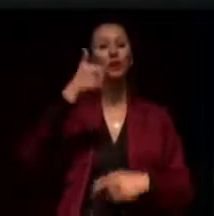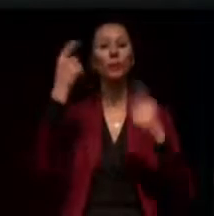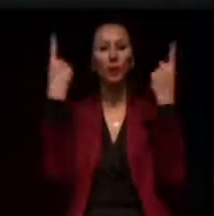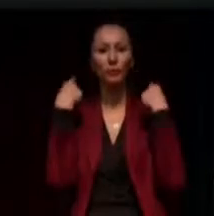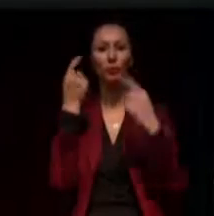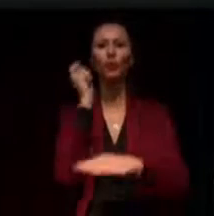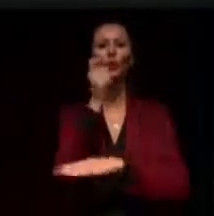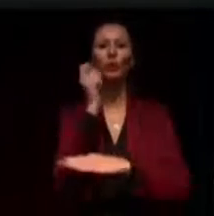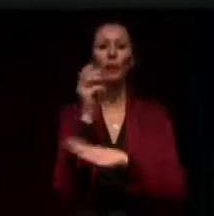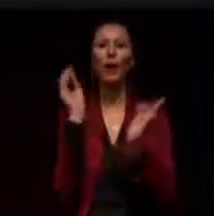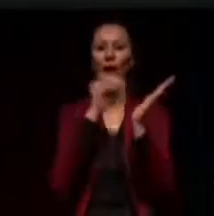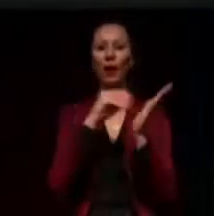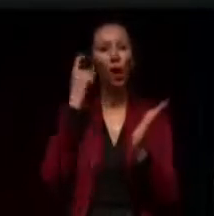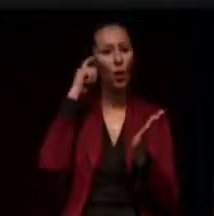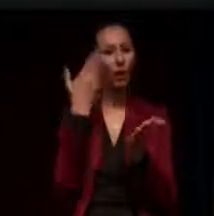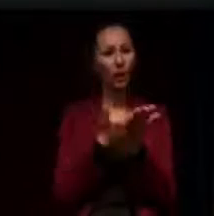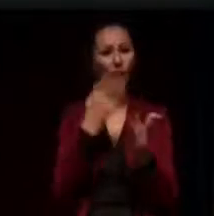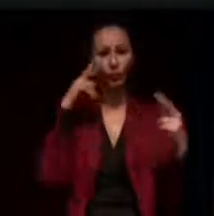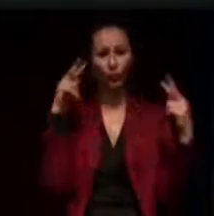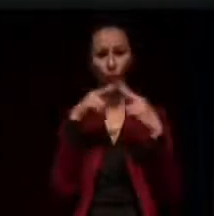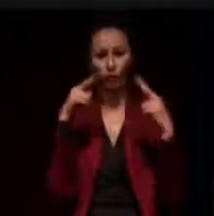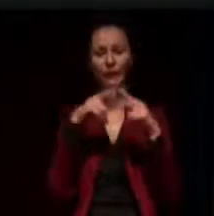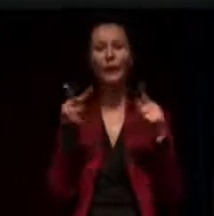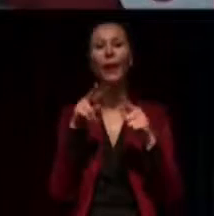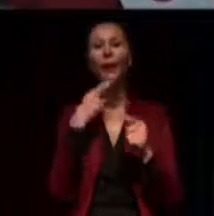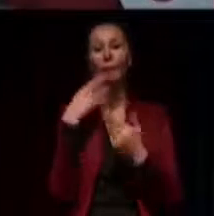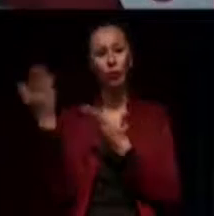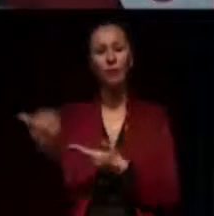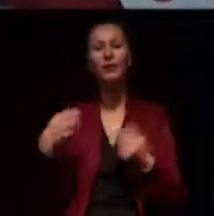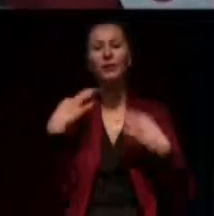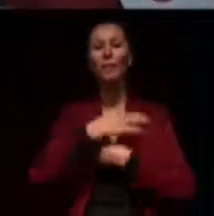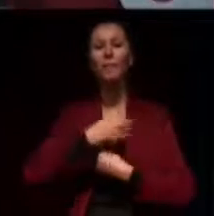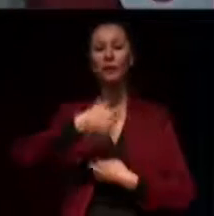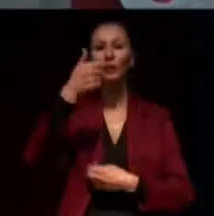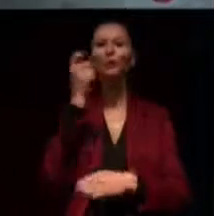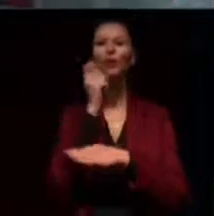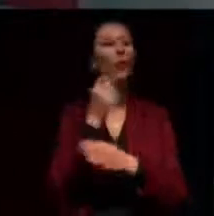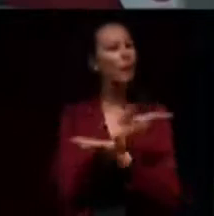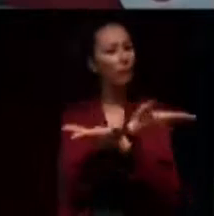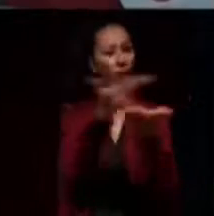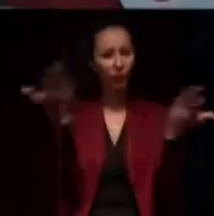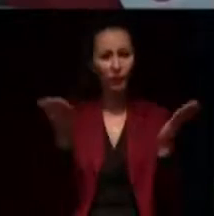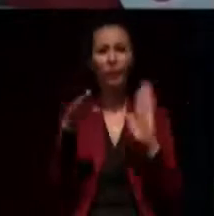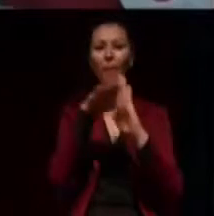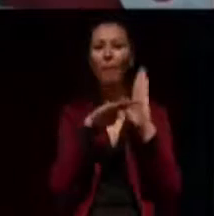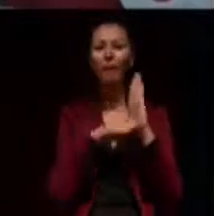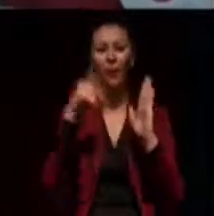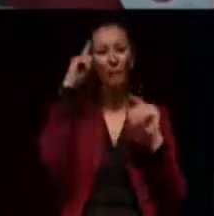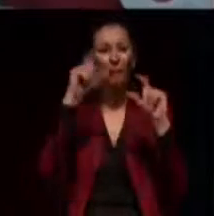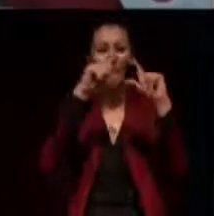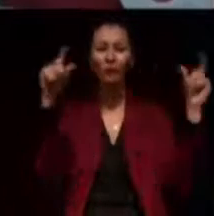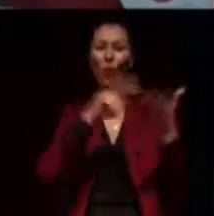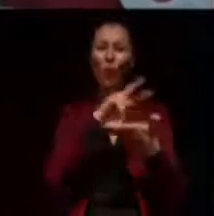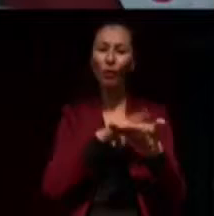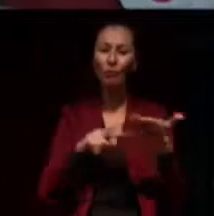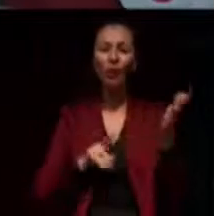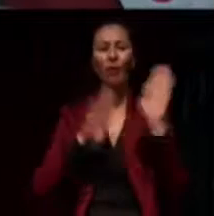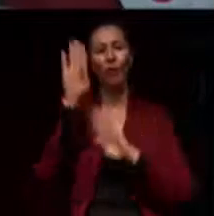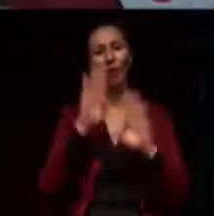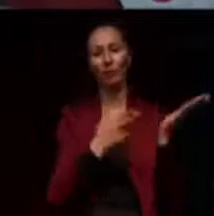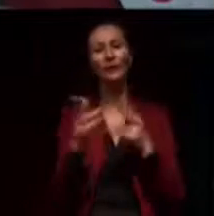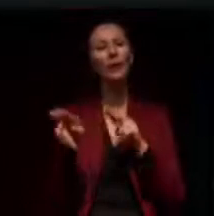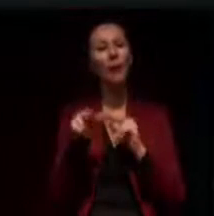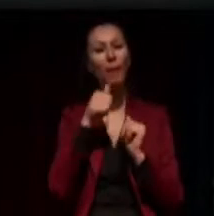Başkanlık makamınca gündeme eklenen önergelerin görüşülmesini. Nilay Hanım, buyurun. Sayın Başkanım, gündem dağıtıldı. Madde başlıklarıyla okunarak